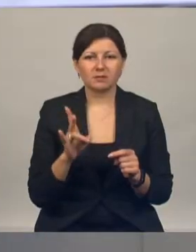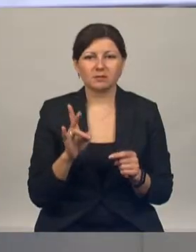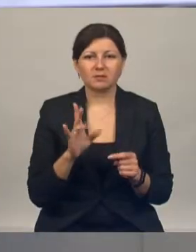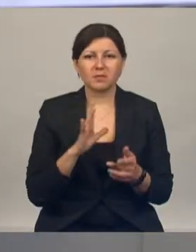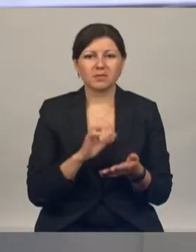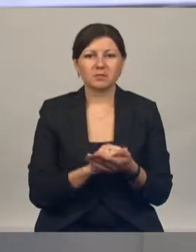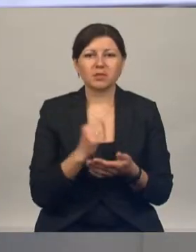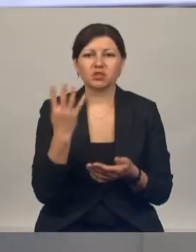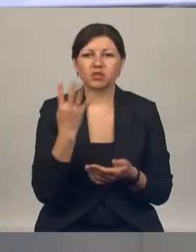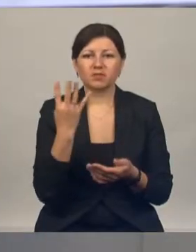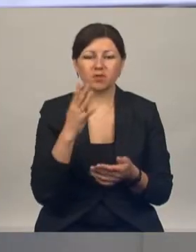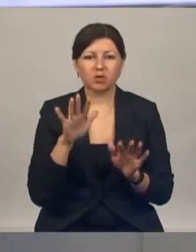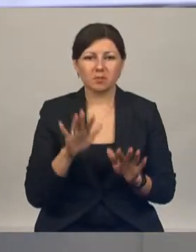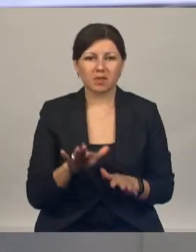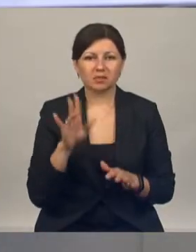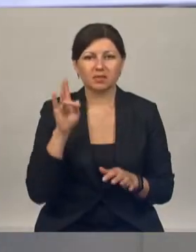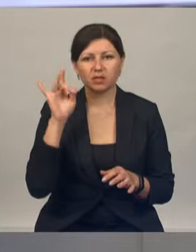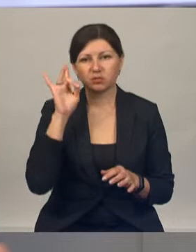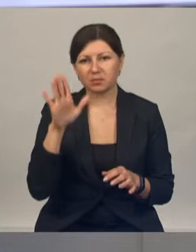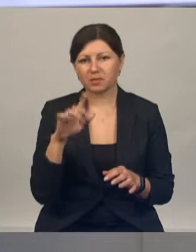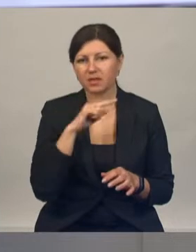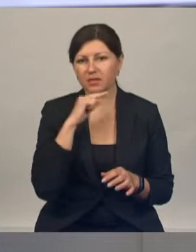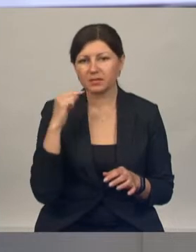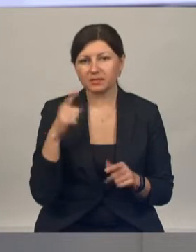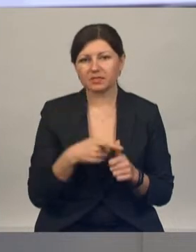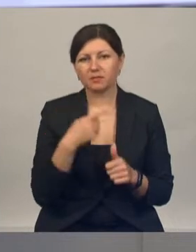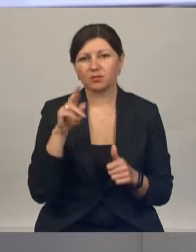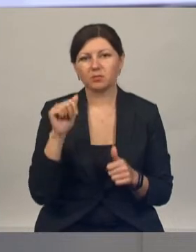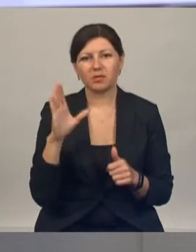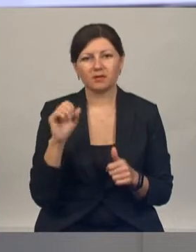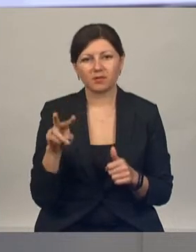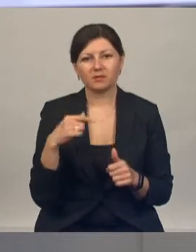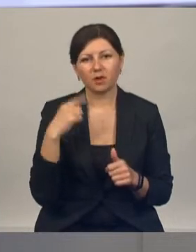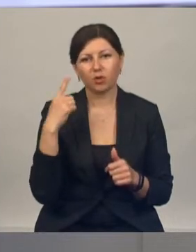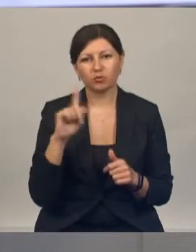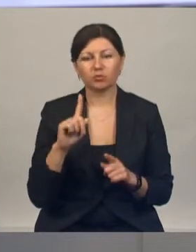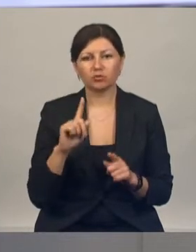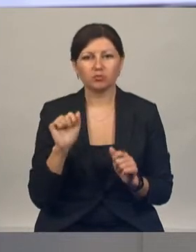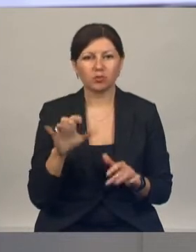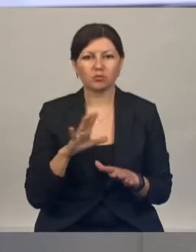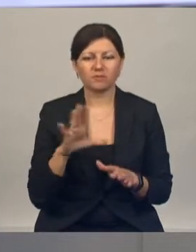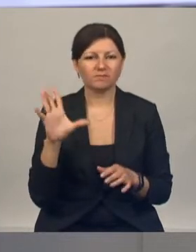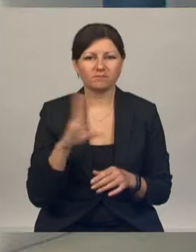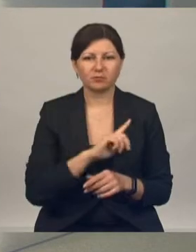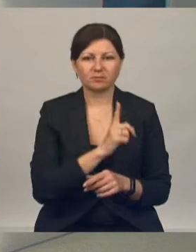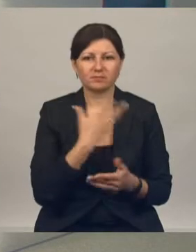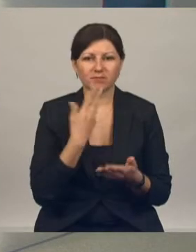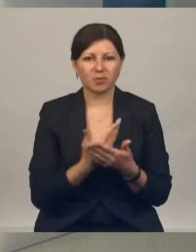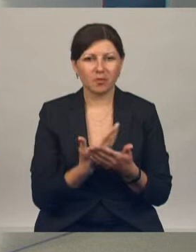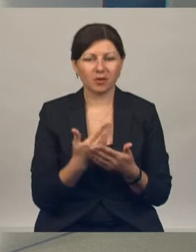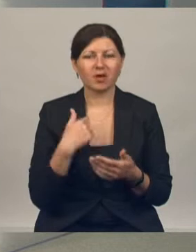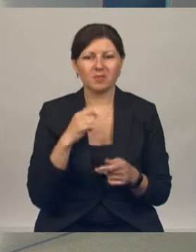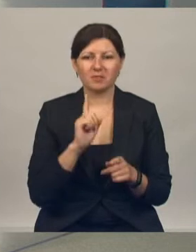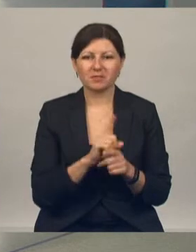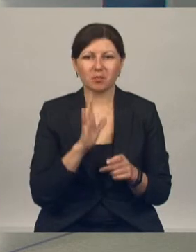занимал 4-е место на чемпионате России. Вот, Павел его зовут. Так что я рассчитываю, что да, он покажет всю свою мощь. Ну, а мы будем